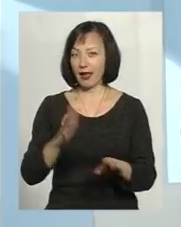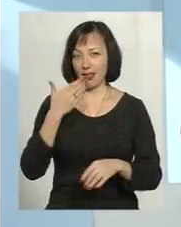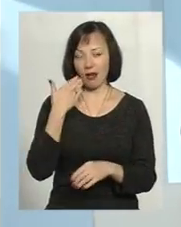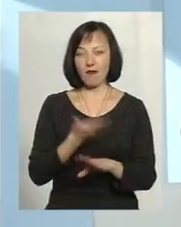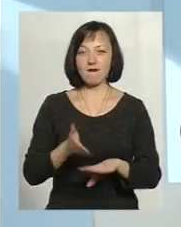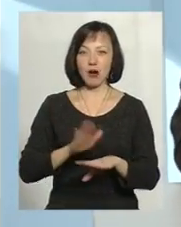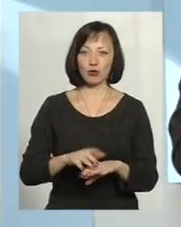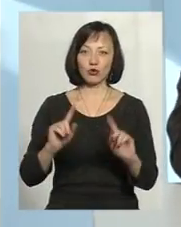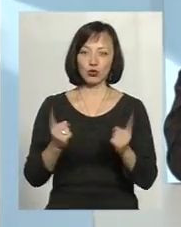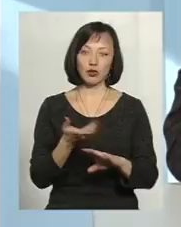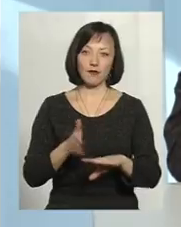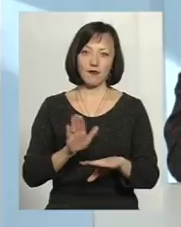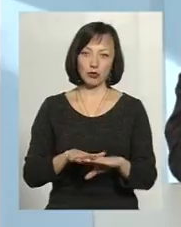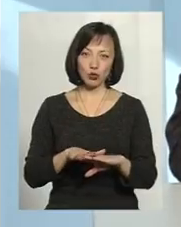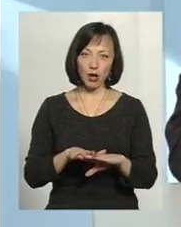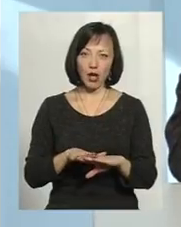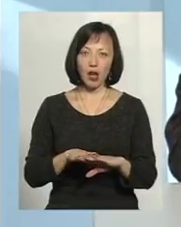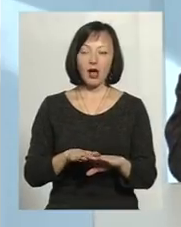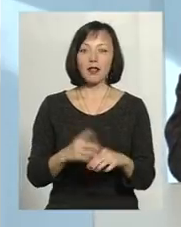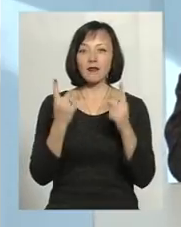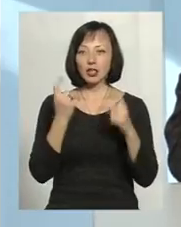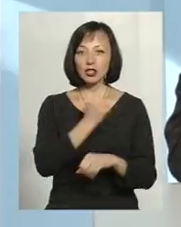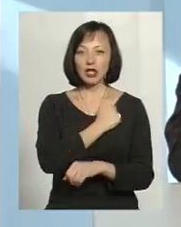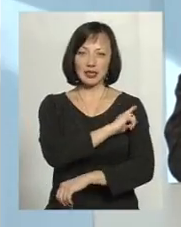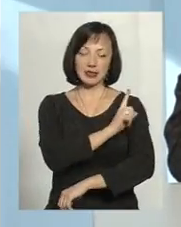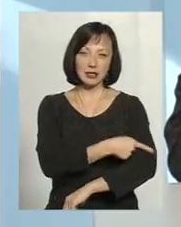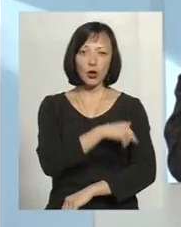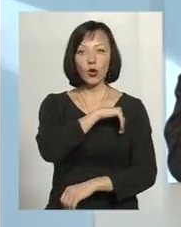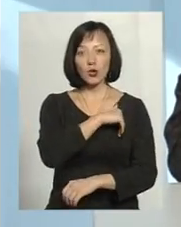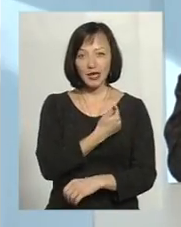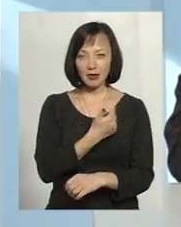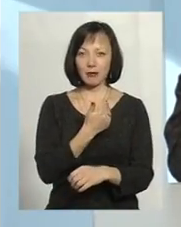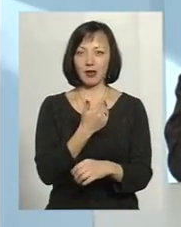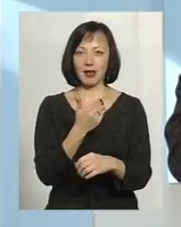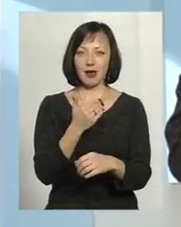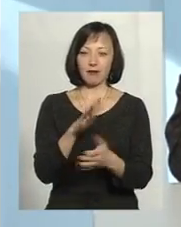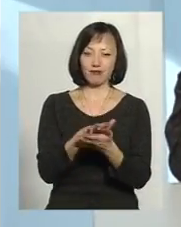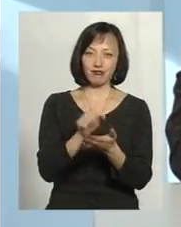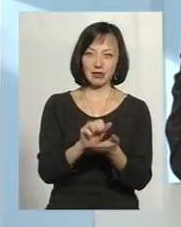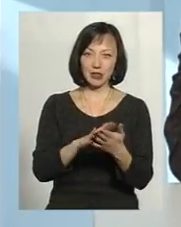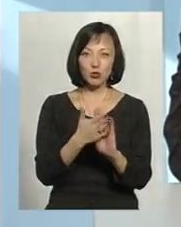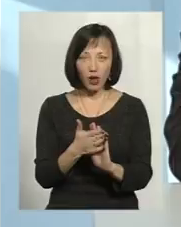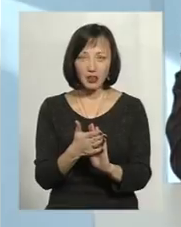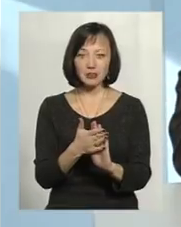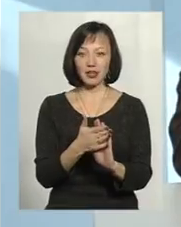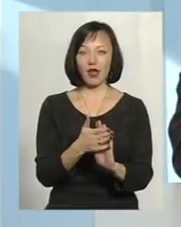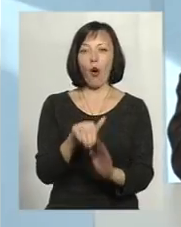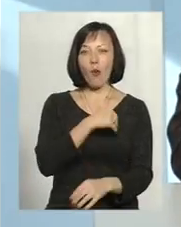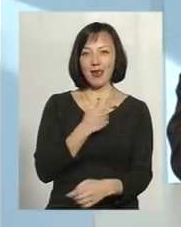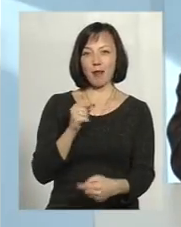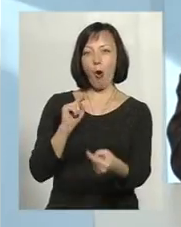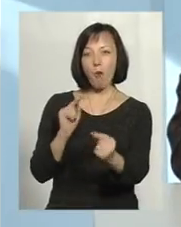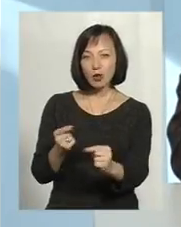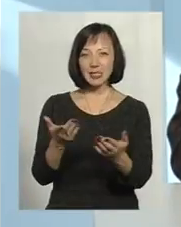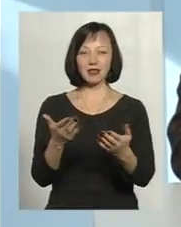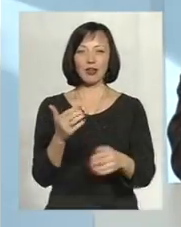важко, дуже важко, тому що є дуже багато, на превеликий жаль, сил, які хотіли би розхитати ситуацію, які хотіли, аби в міській раді була опозиція,